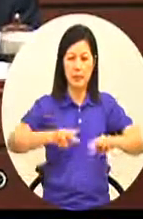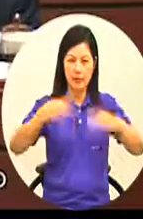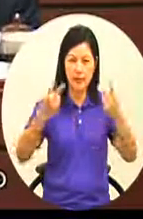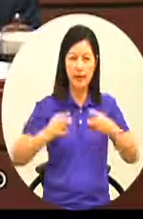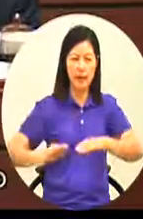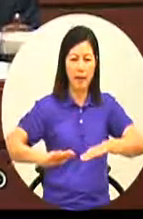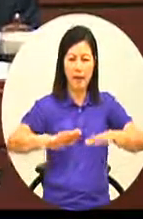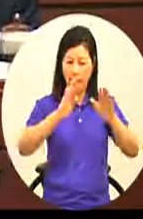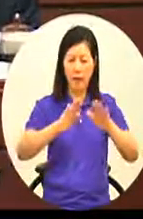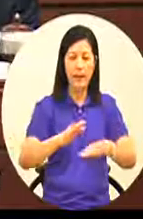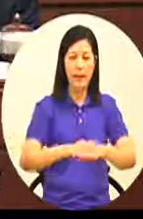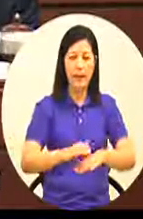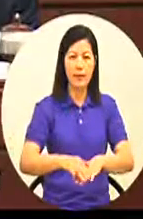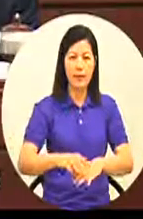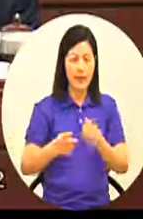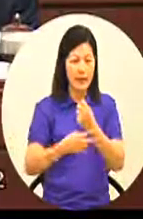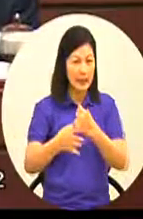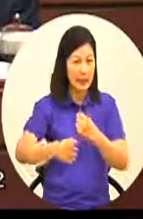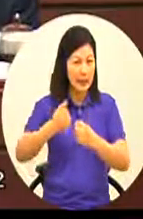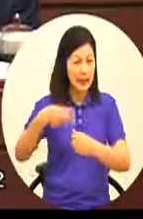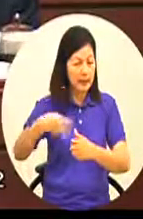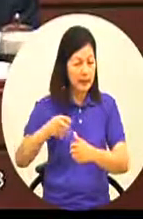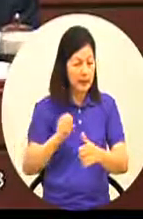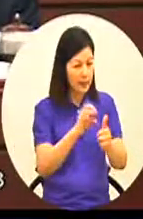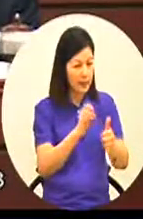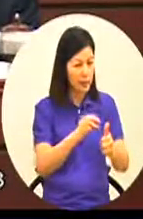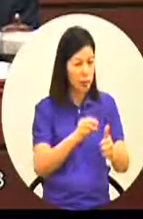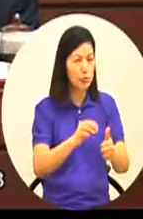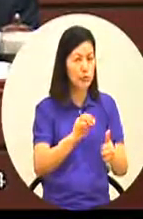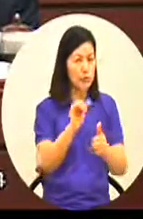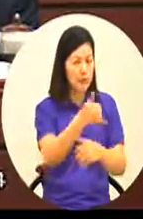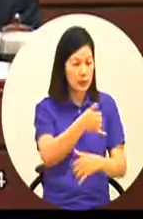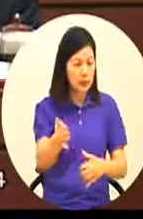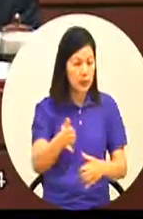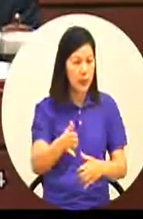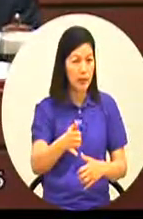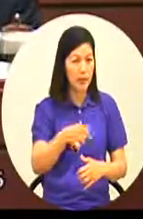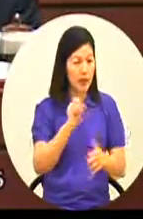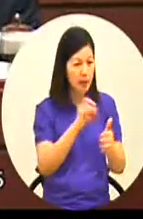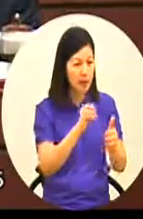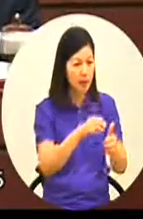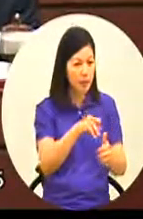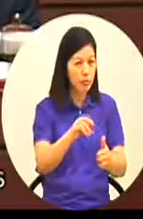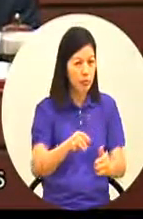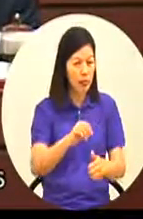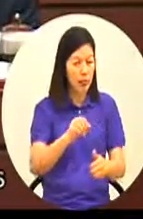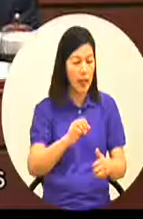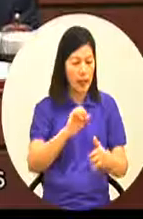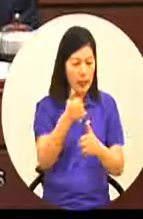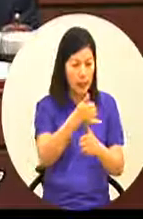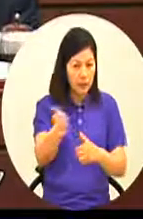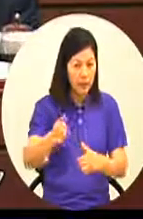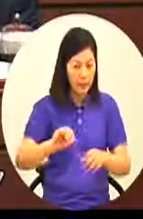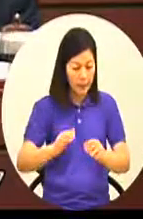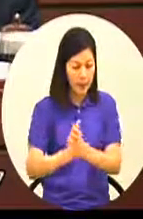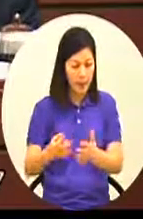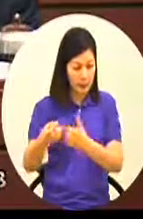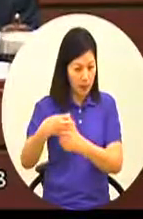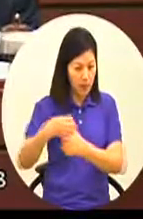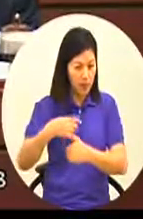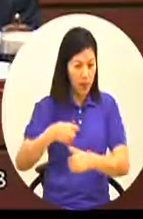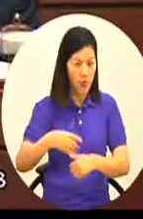进，甚至足侪李定买直接甲咱议员反映，像会甲咱方议员反映，啊，议员可能就随时甲咱讲，啊，咱就随时去甲代志